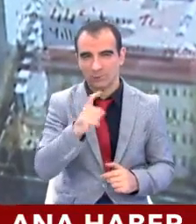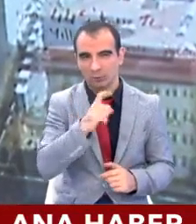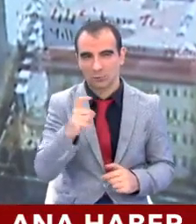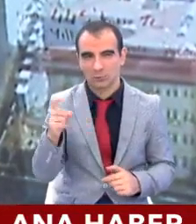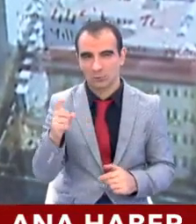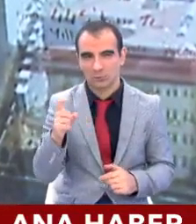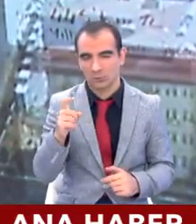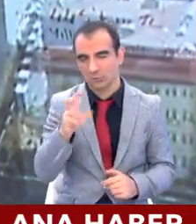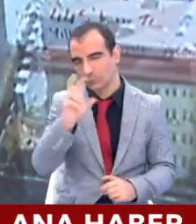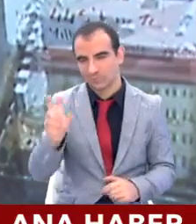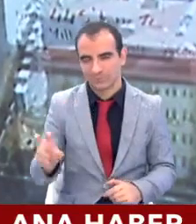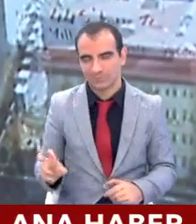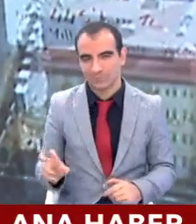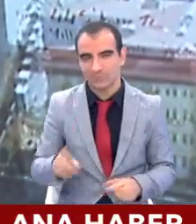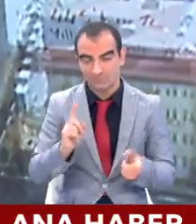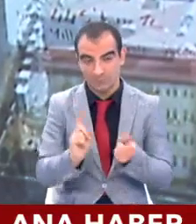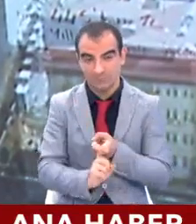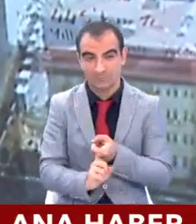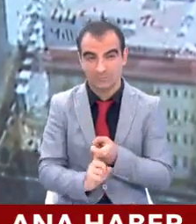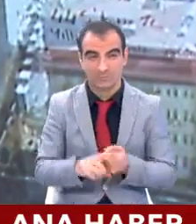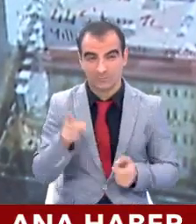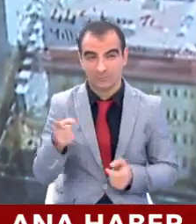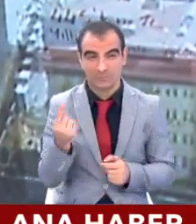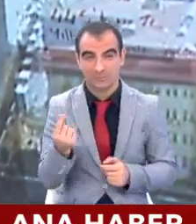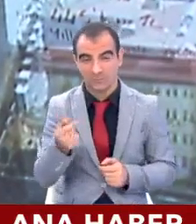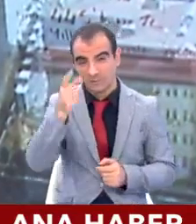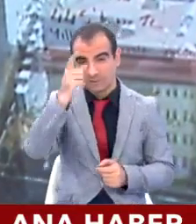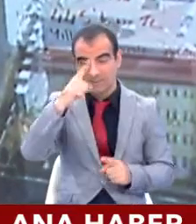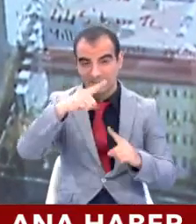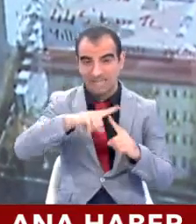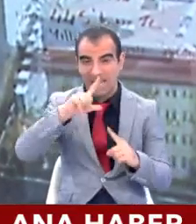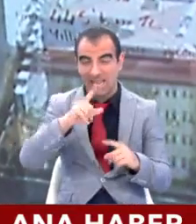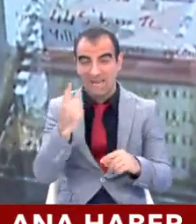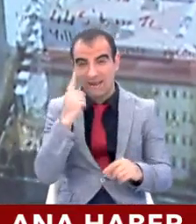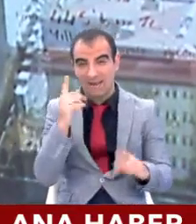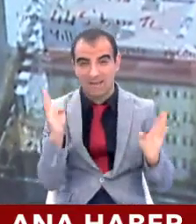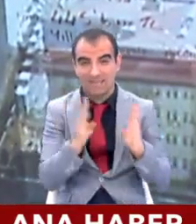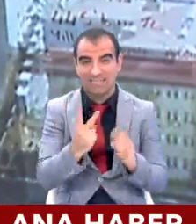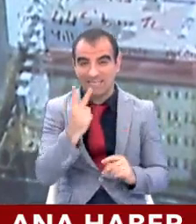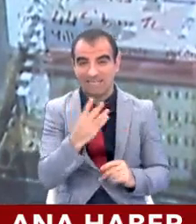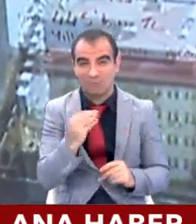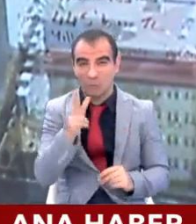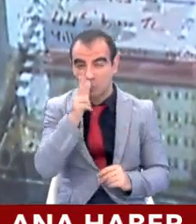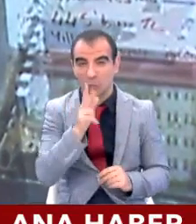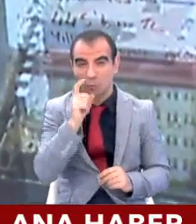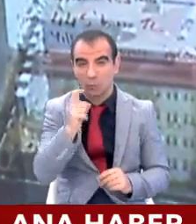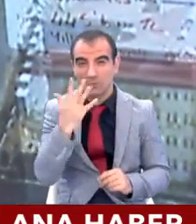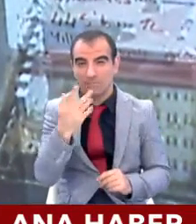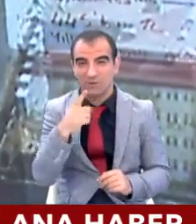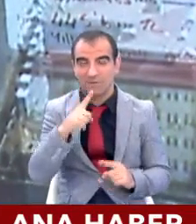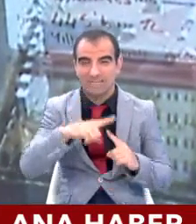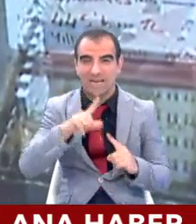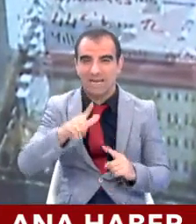369.900 dolar ve bu para Türk parasına vurduğunuzda 7 milyon 395